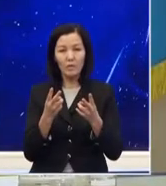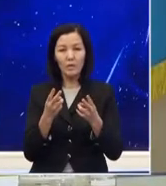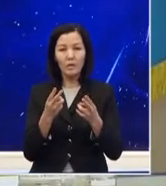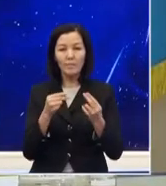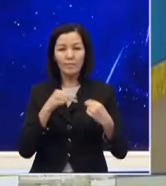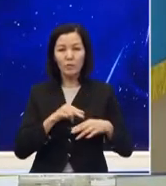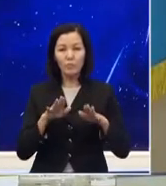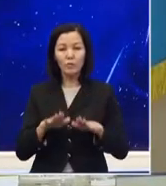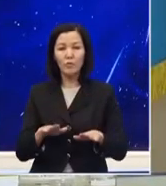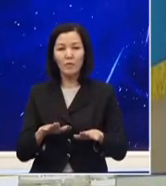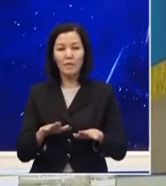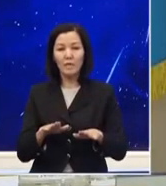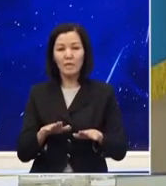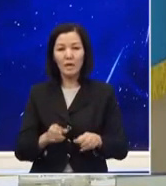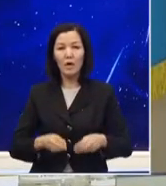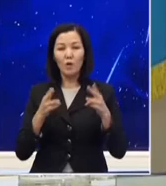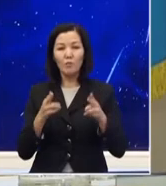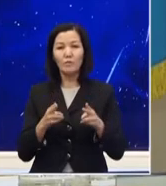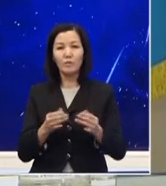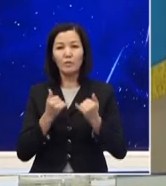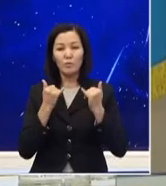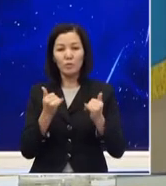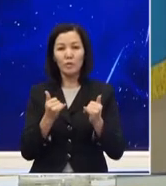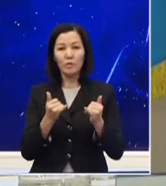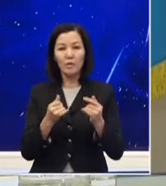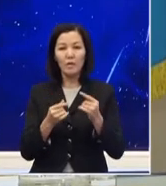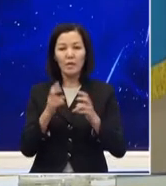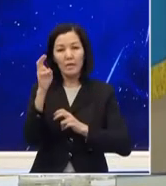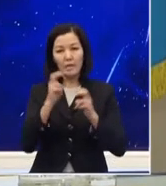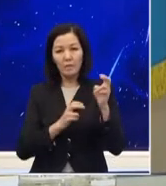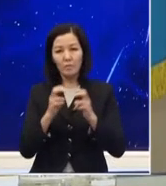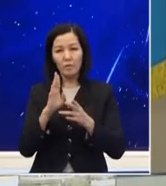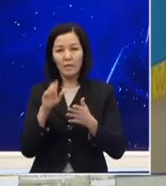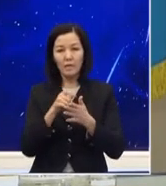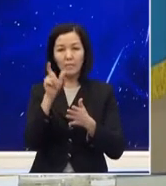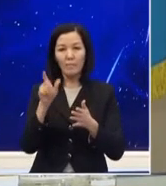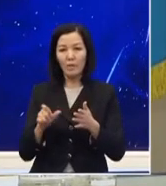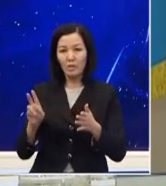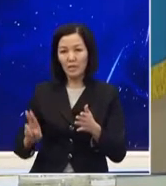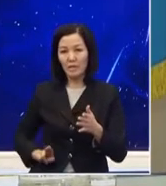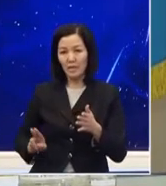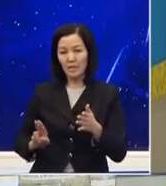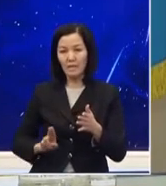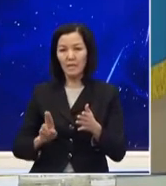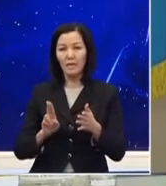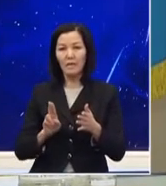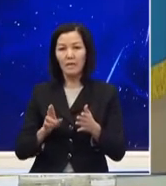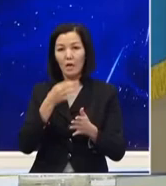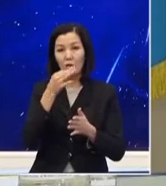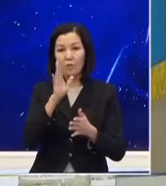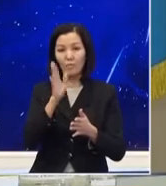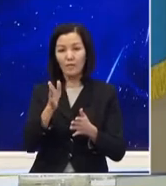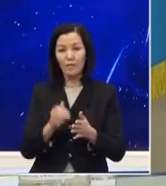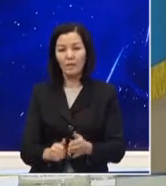Жұмыс орындарындағы қауіпсіздік үшін кәсіпорындардың басшылары мен меншік иелері жауап